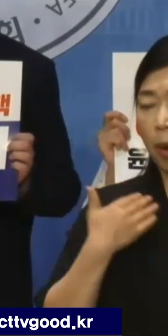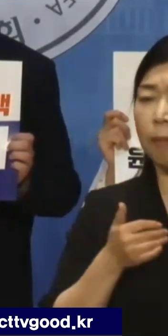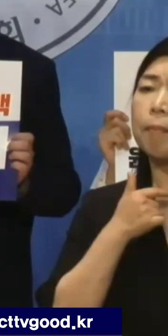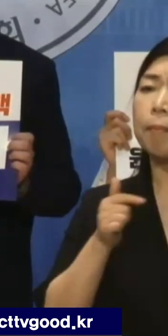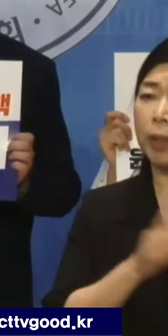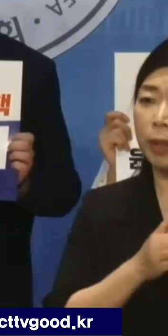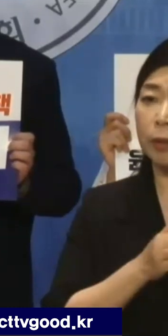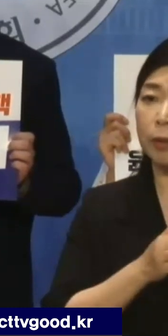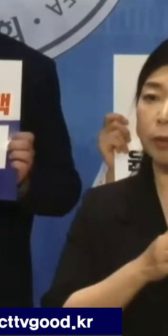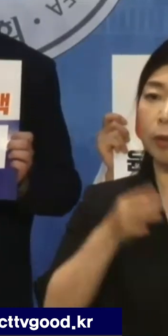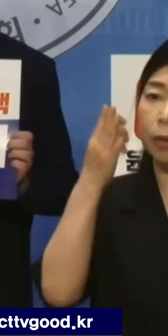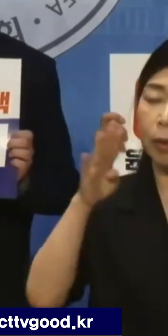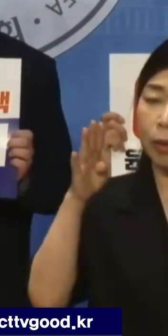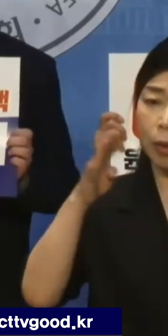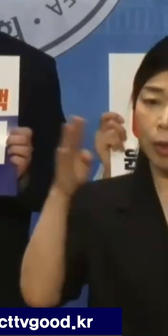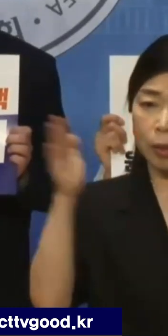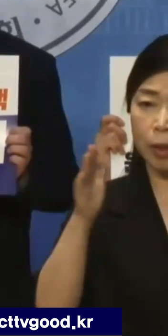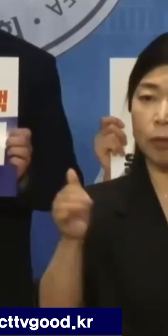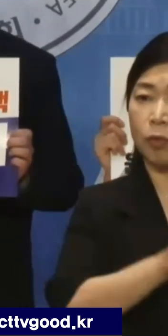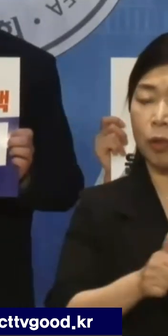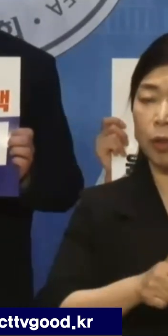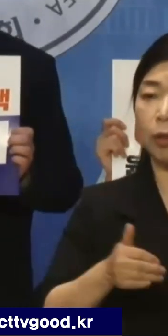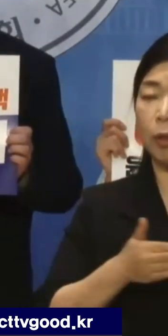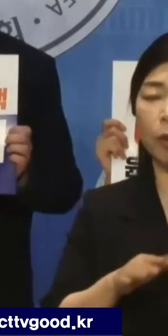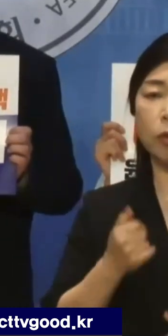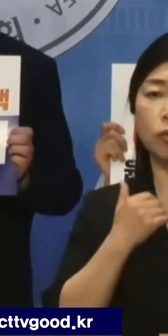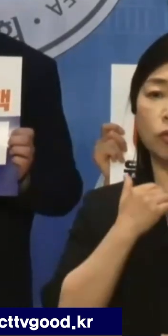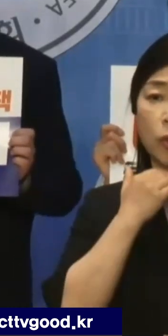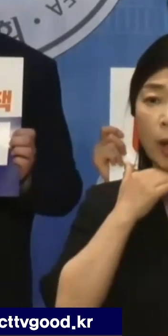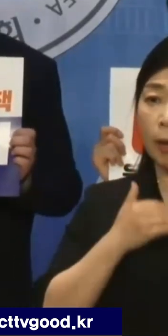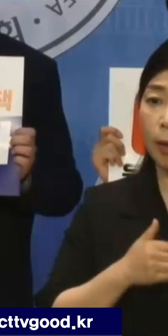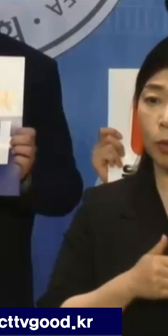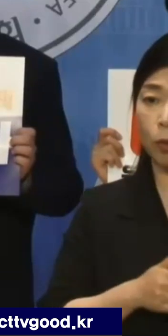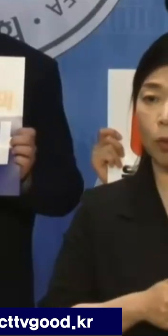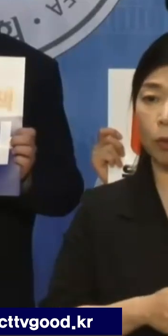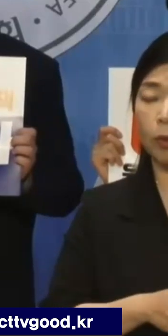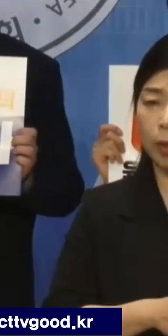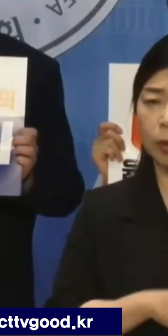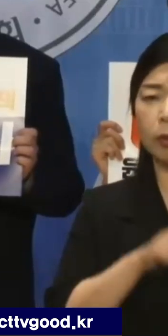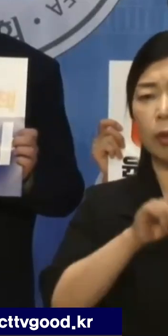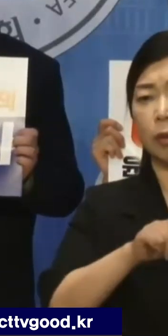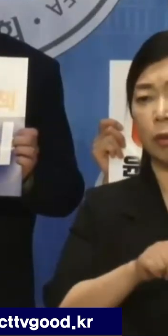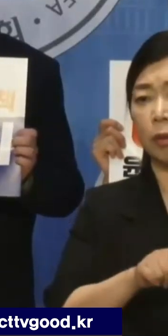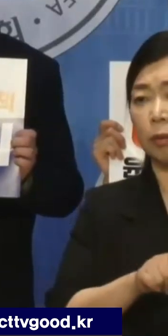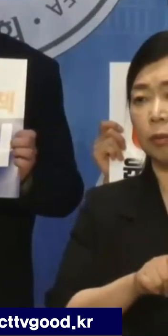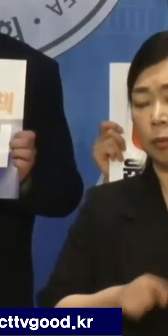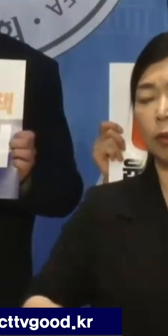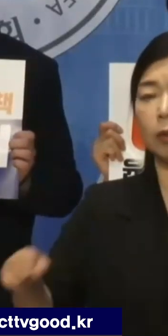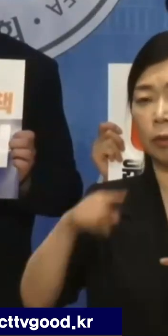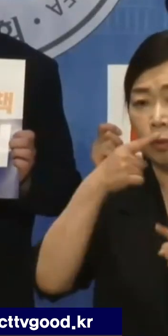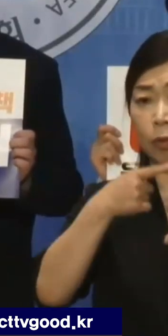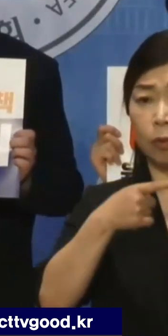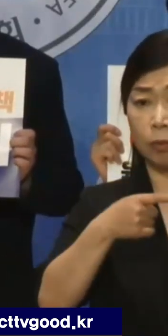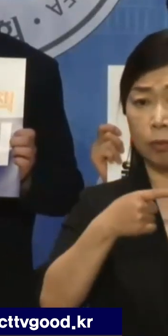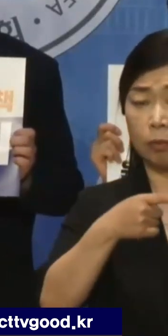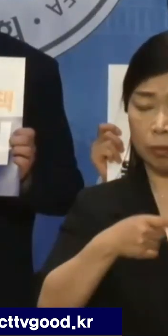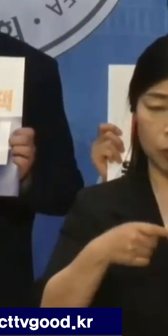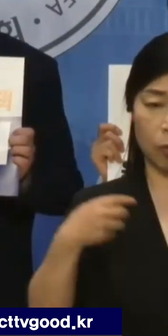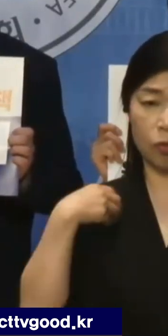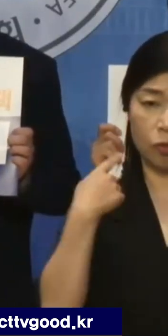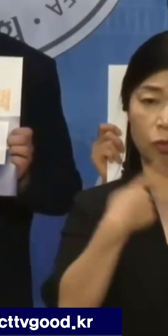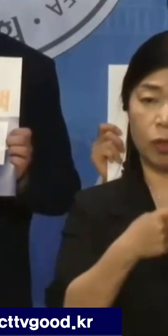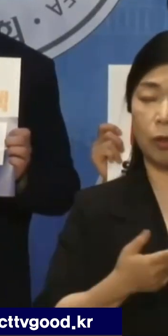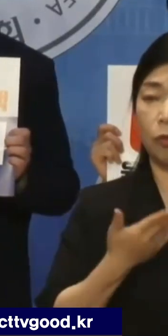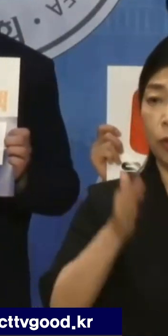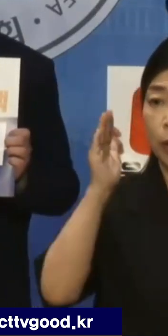대학생위원회 위원들이십니다. 이제 잠시 후에 이번 대통령 발언에 대해서 우리 윤석열 정부를 규탄하는 기자회견을